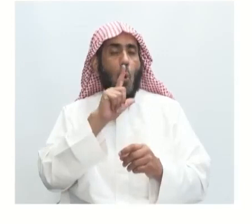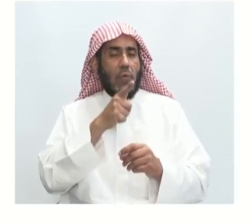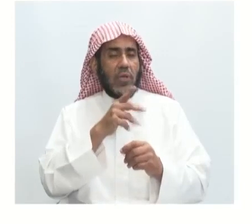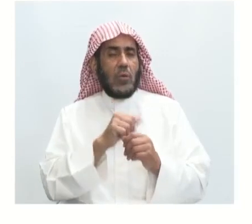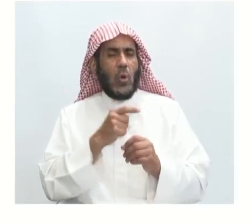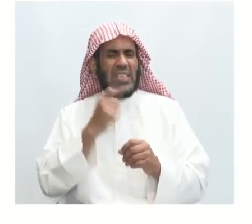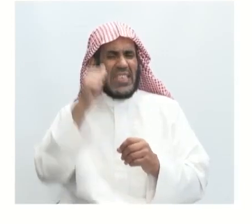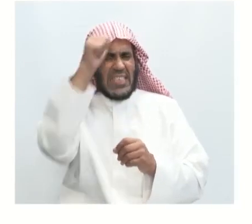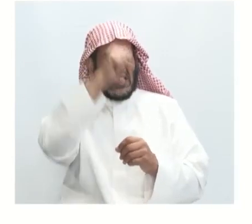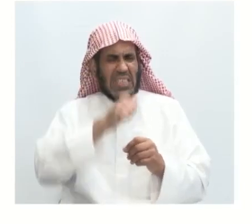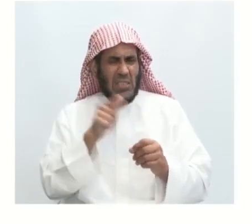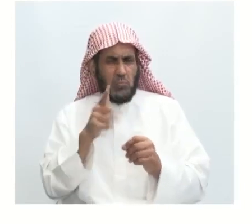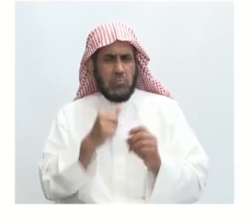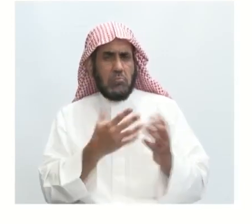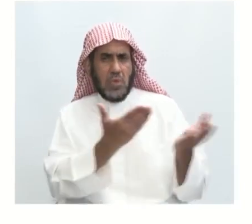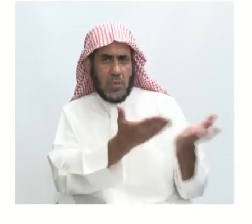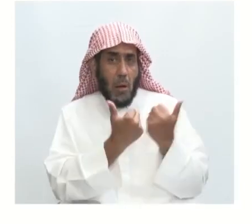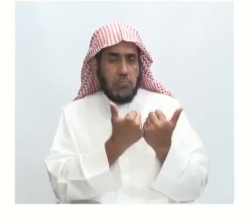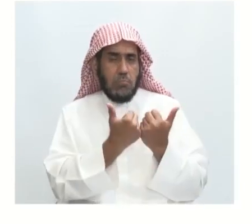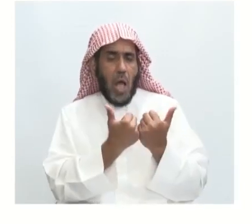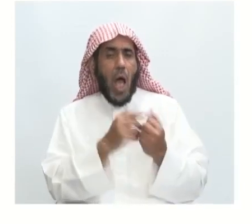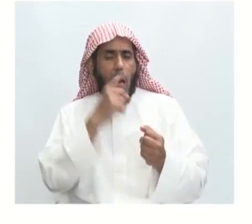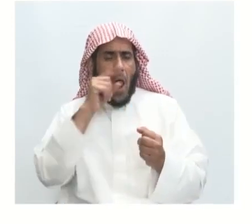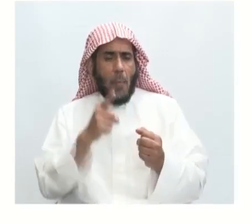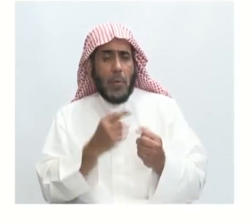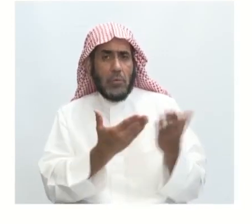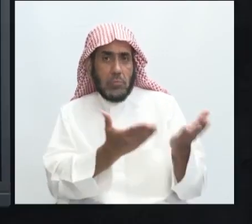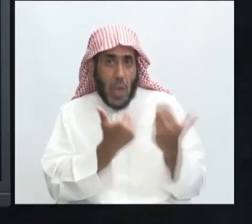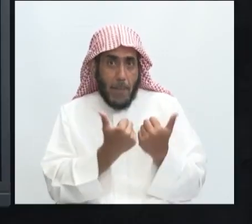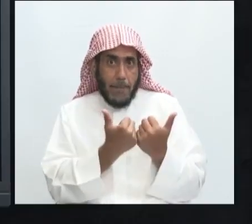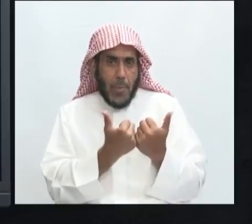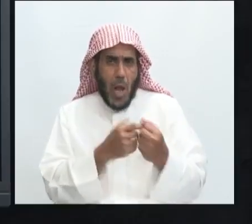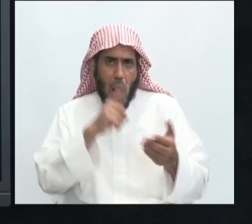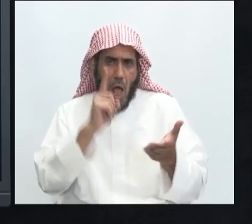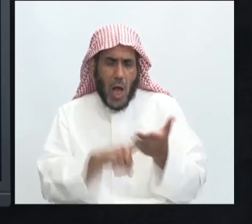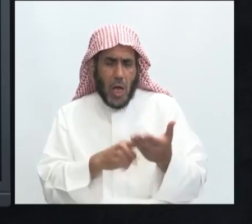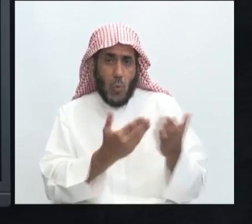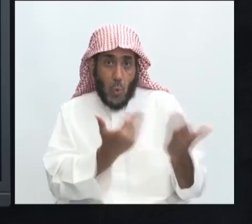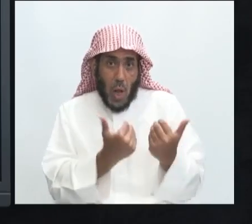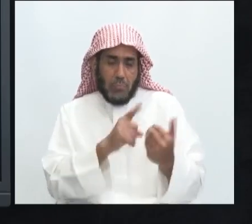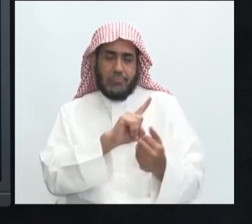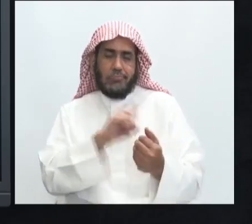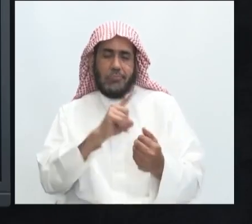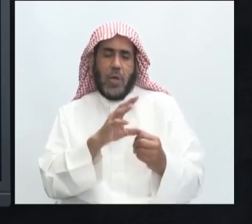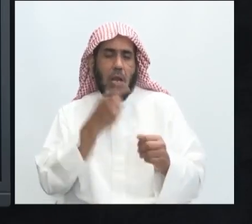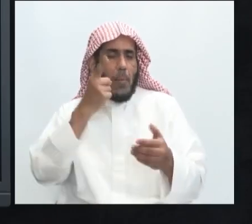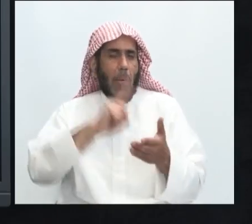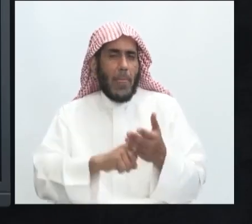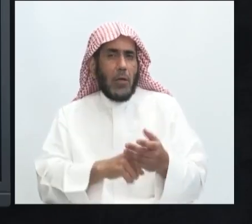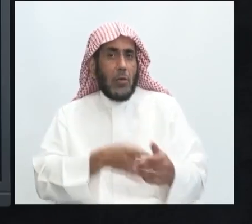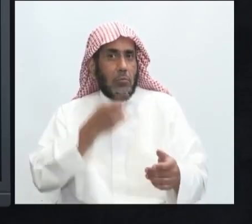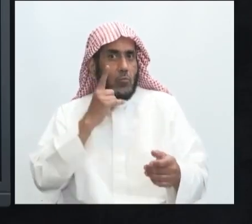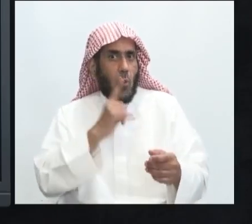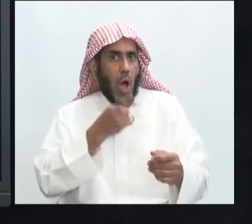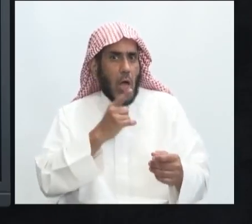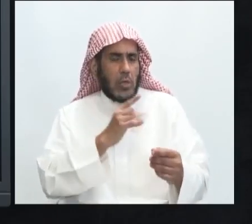انت وانت غاضب من شخص مثلا اقترب هذا الامر بمعنى اقترب القرب الحقيقي او تطلب منه القرب لا وانما تهدد